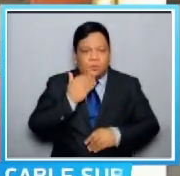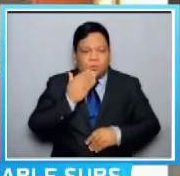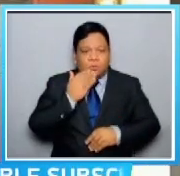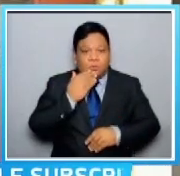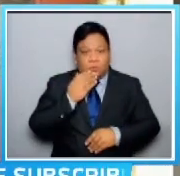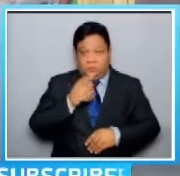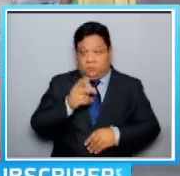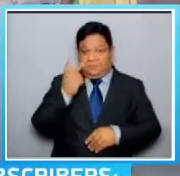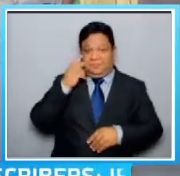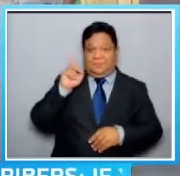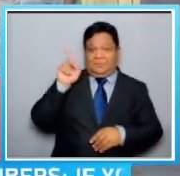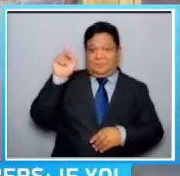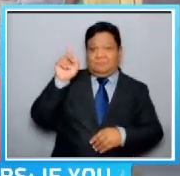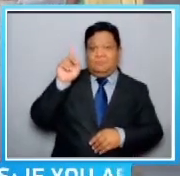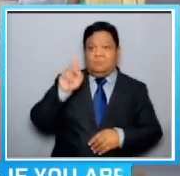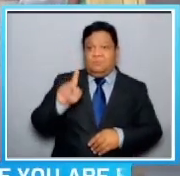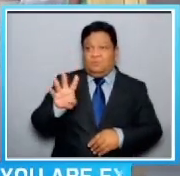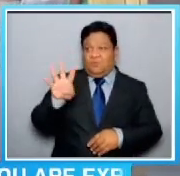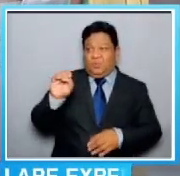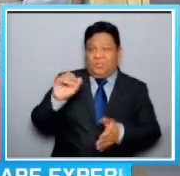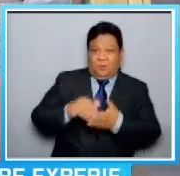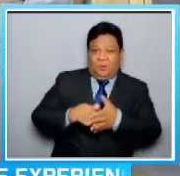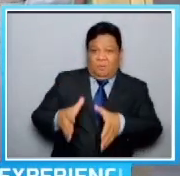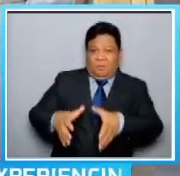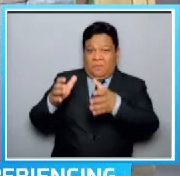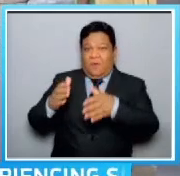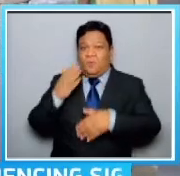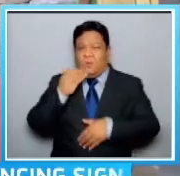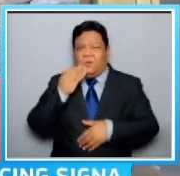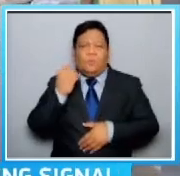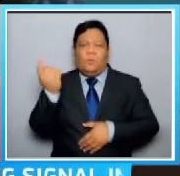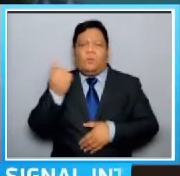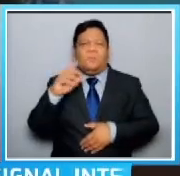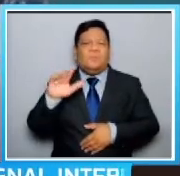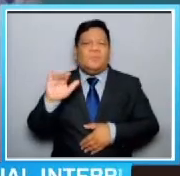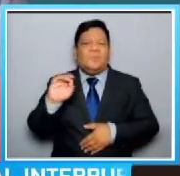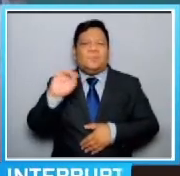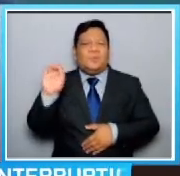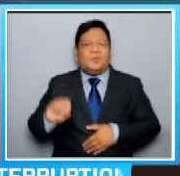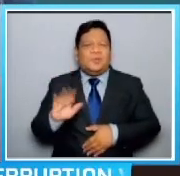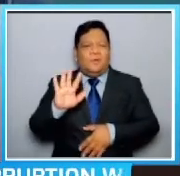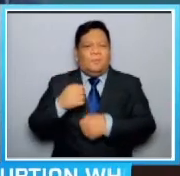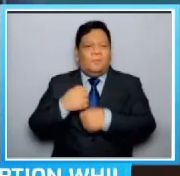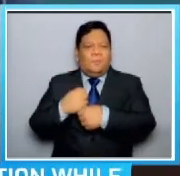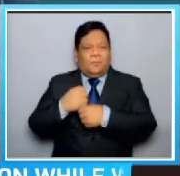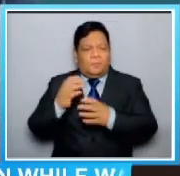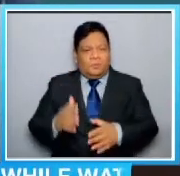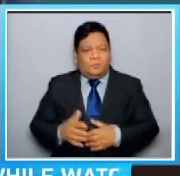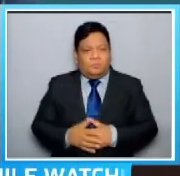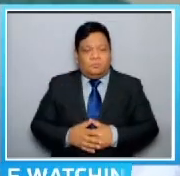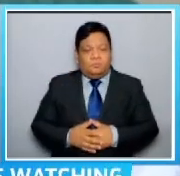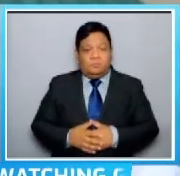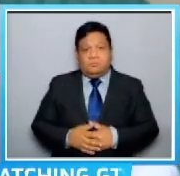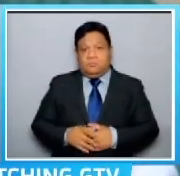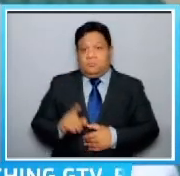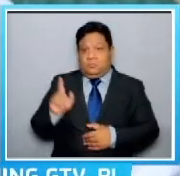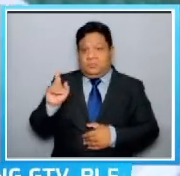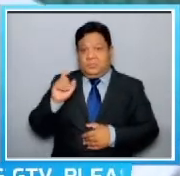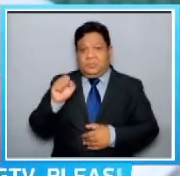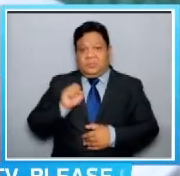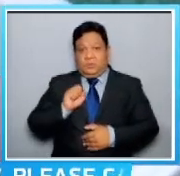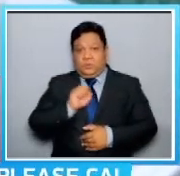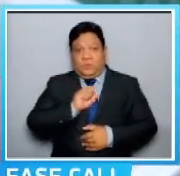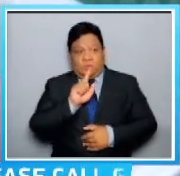asukal. Pero kung tutuusin, 15% lang daw ito ng production nila. Artificial ba yung sugar shortage? I do not